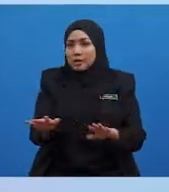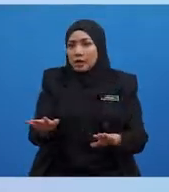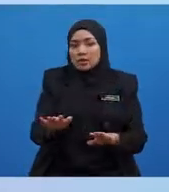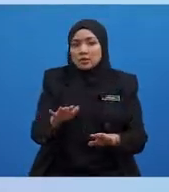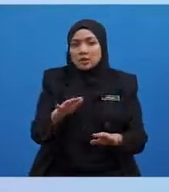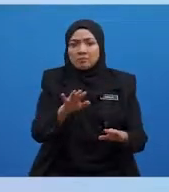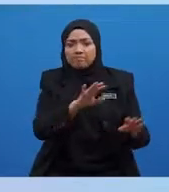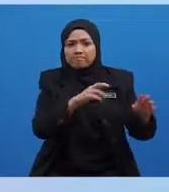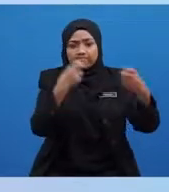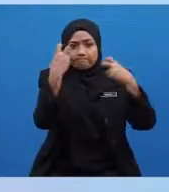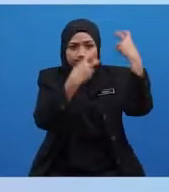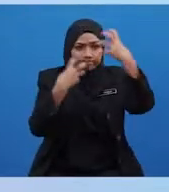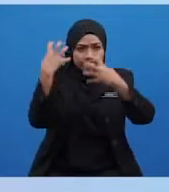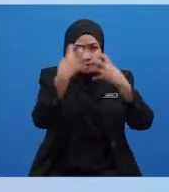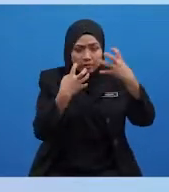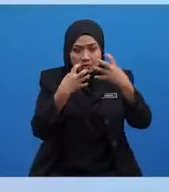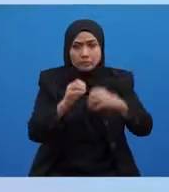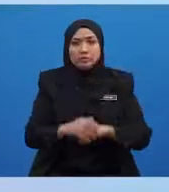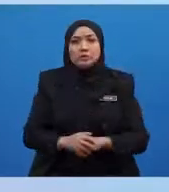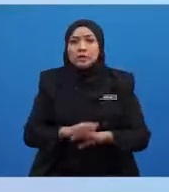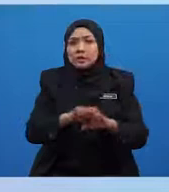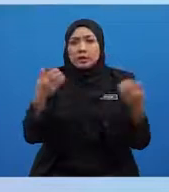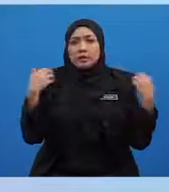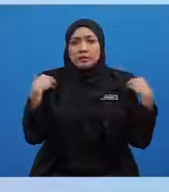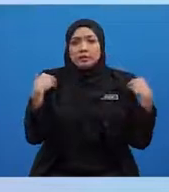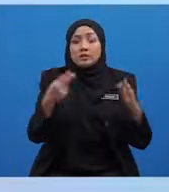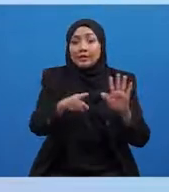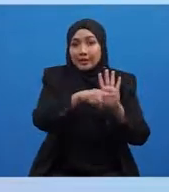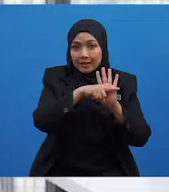abstrak dan tiada unsur negatif.